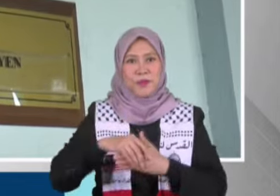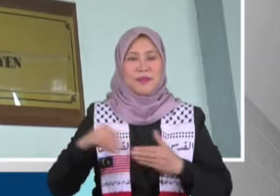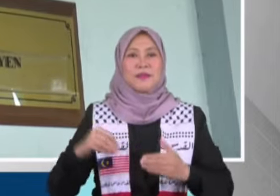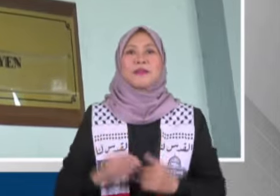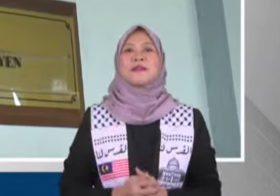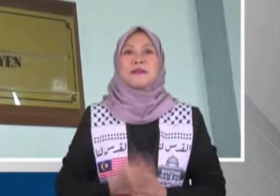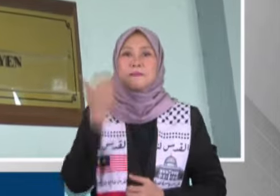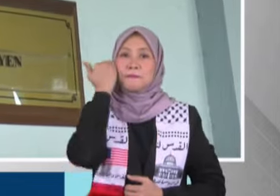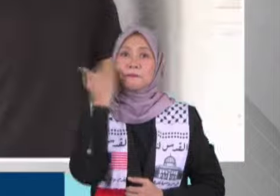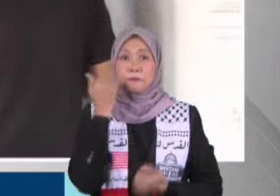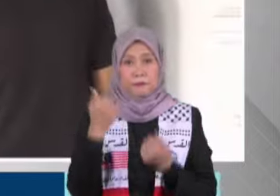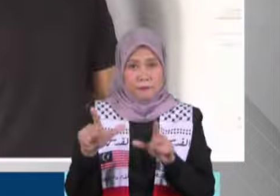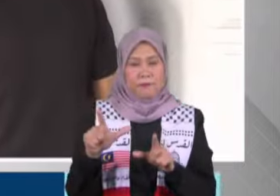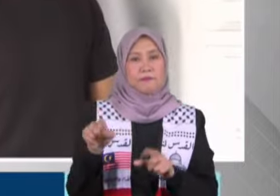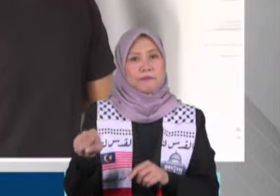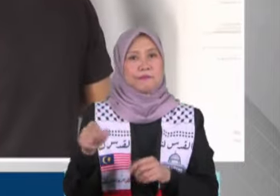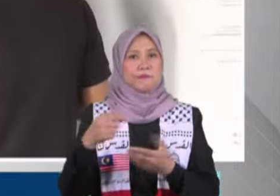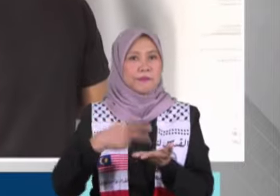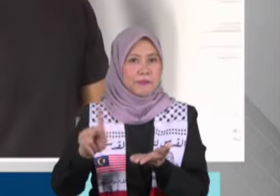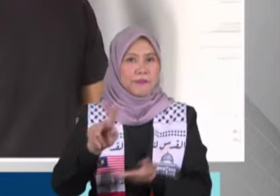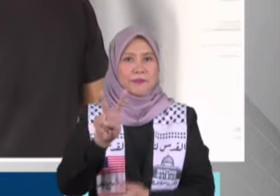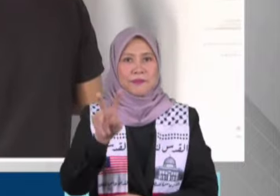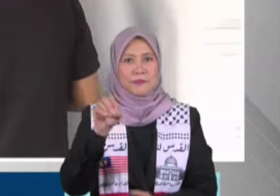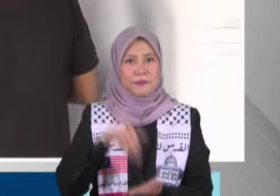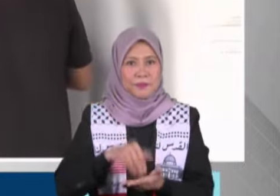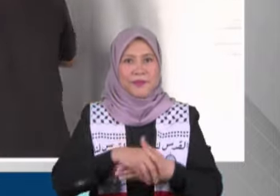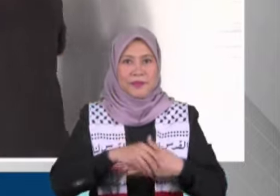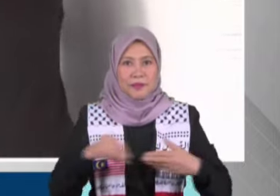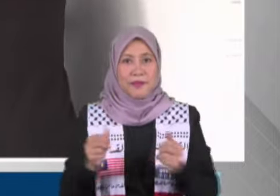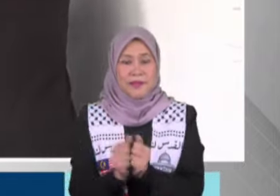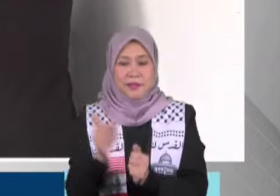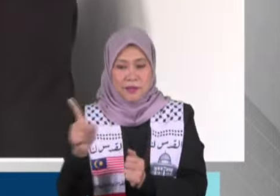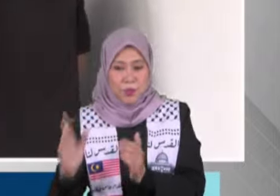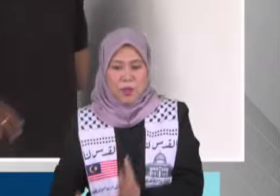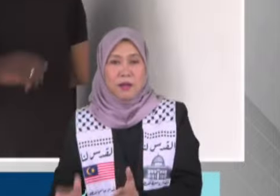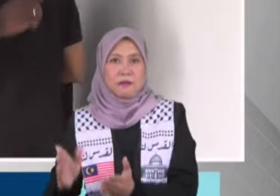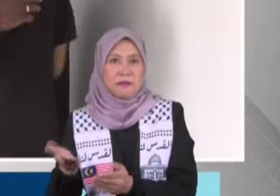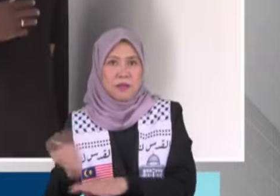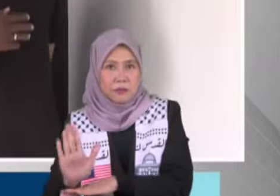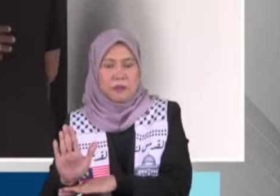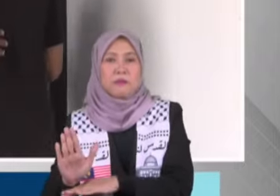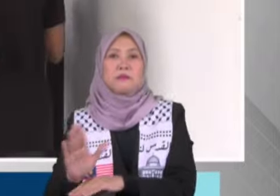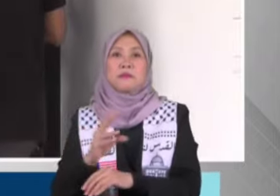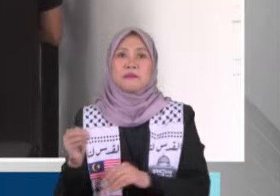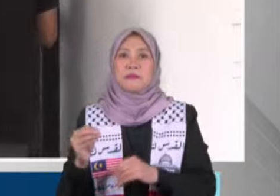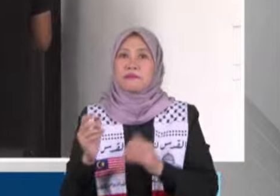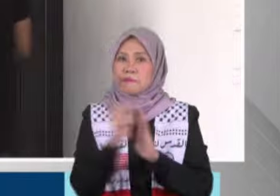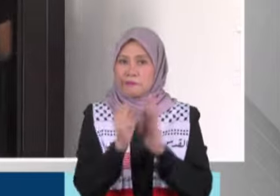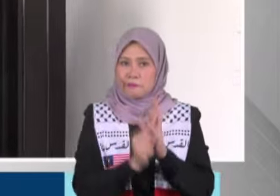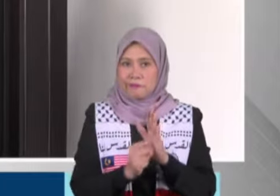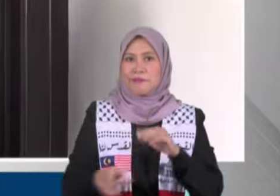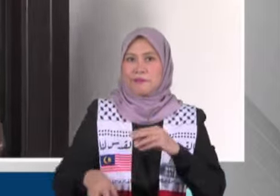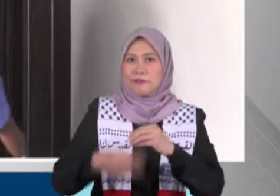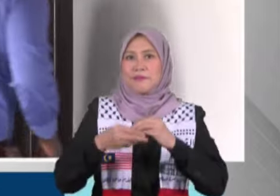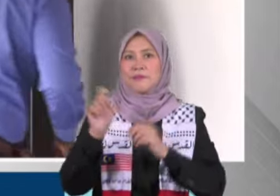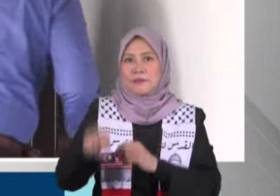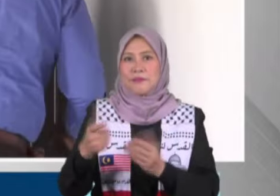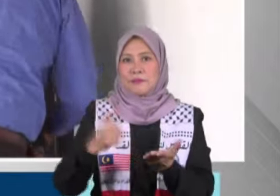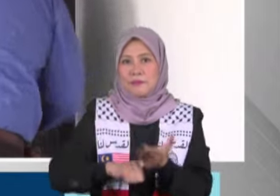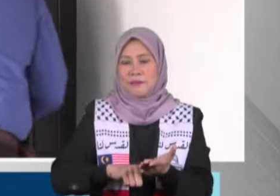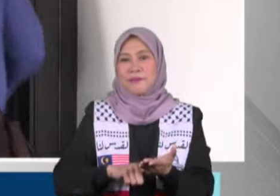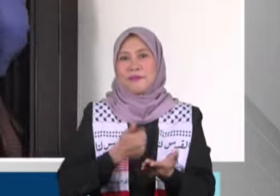RM45,000. Hakim membenarkan tertuduh diikat jamin RM20,000 dengan seorang penjamin. Selain mengenakan syarat tambahan, perlu lapor